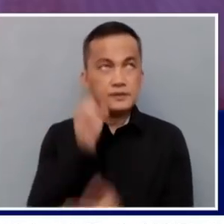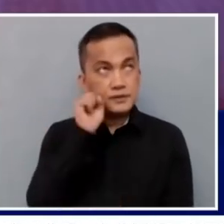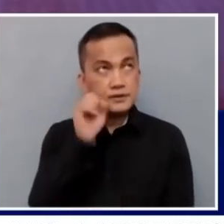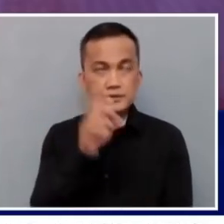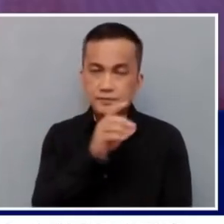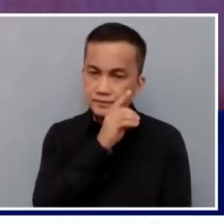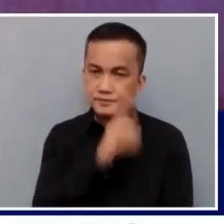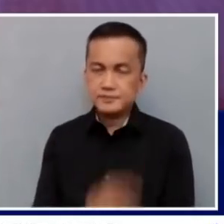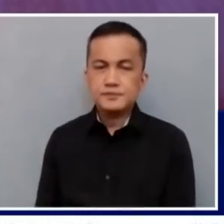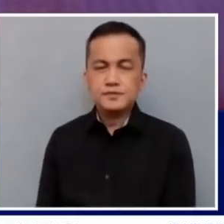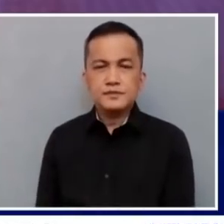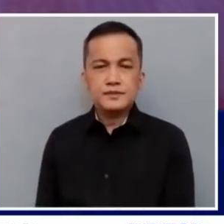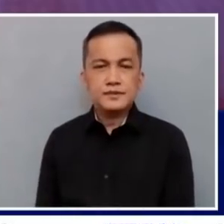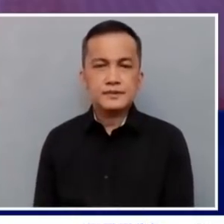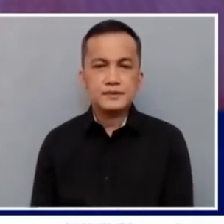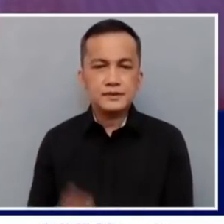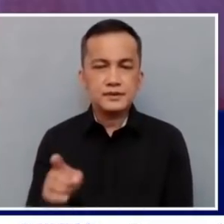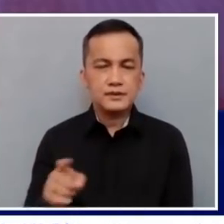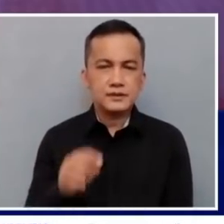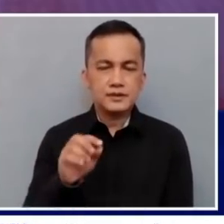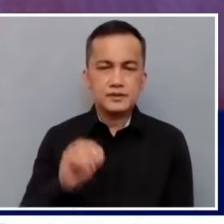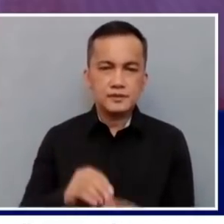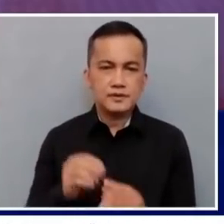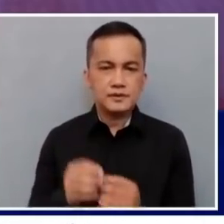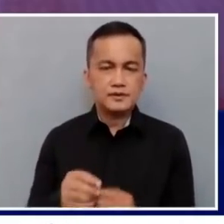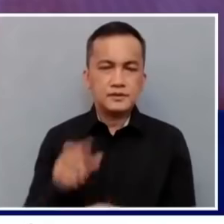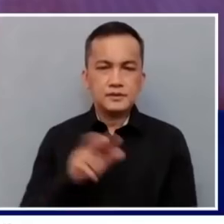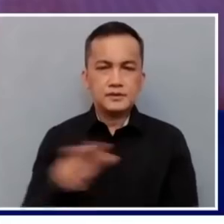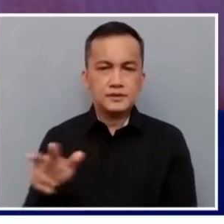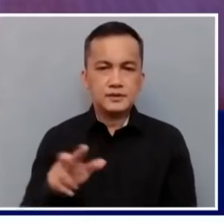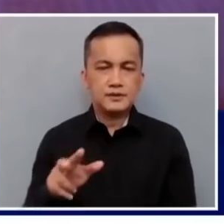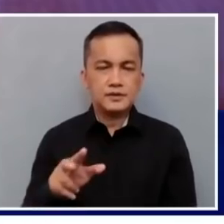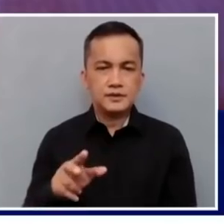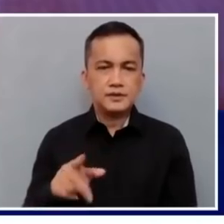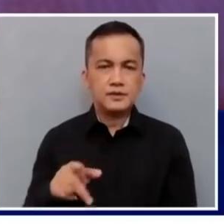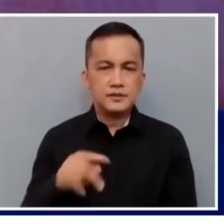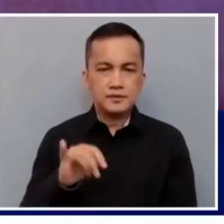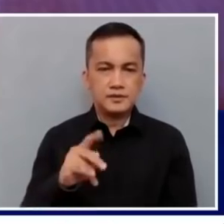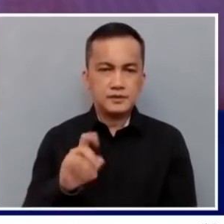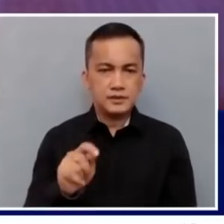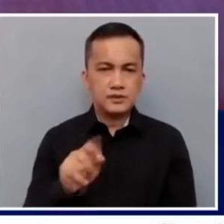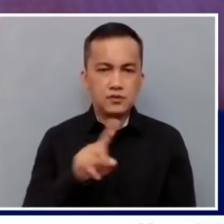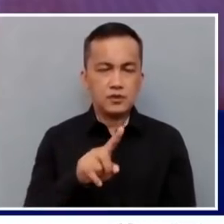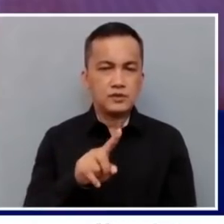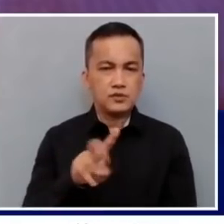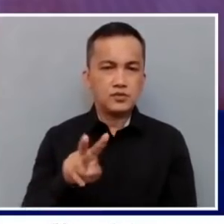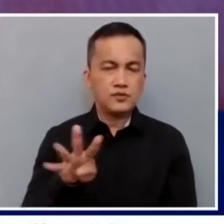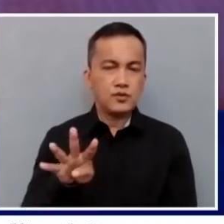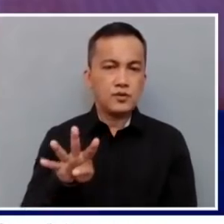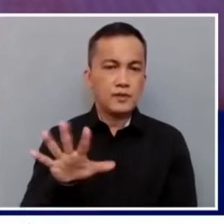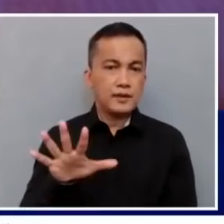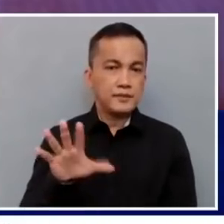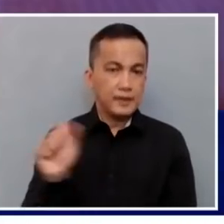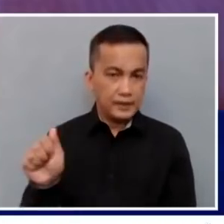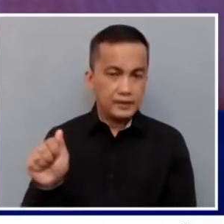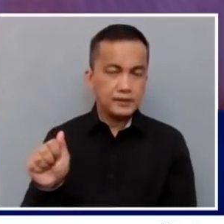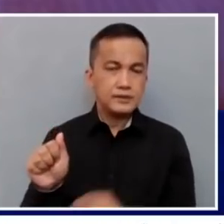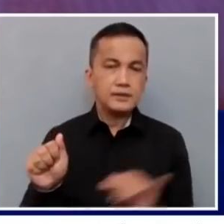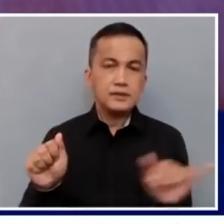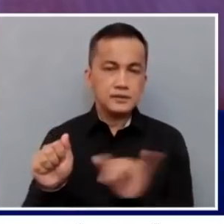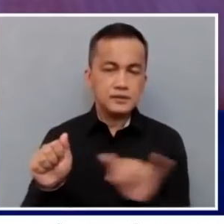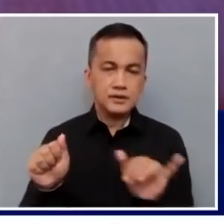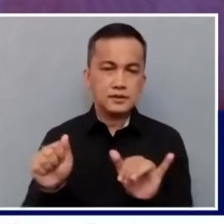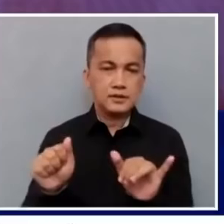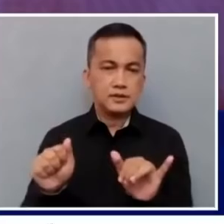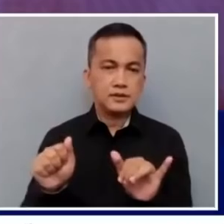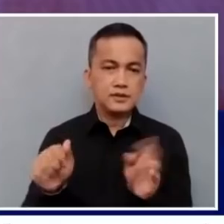Siya ay voter number 33 dito sa precinct 1245A, ang parehong recinto